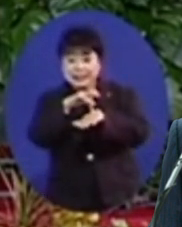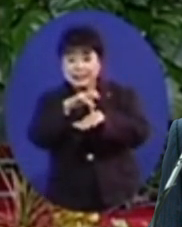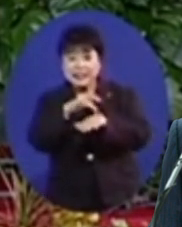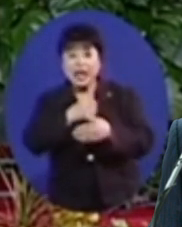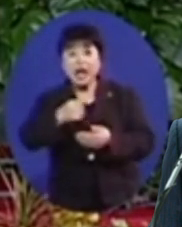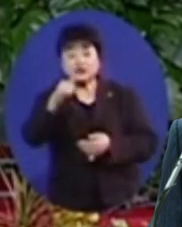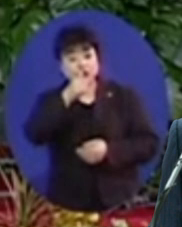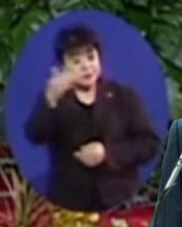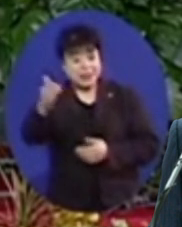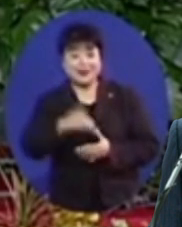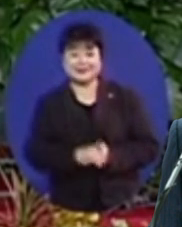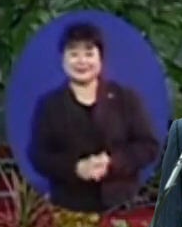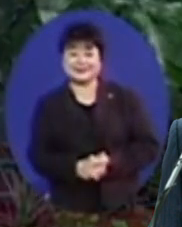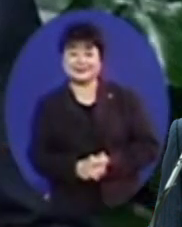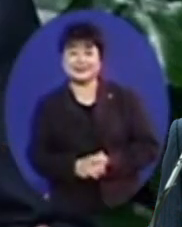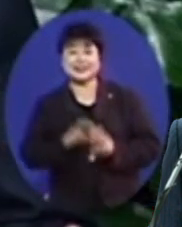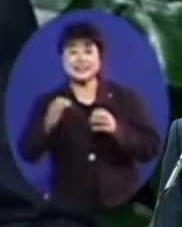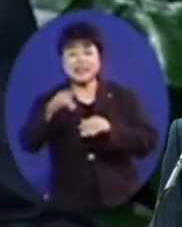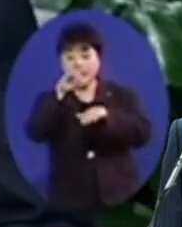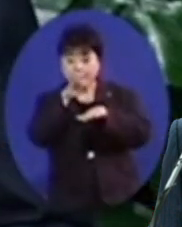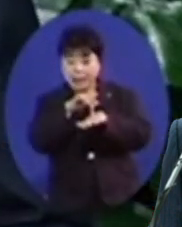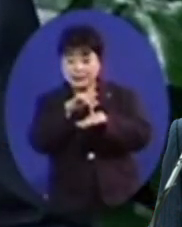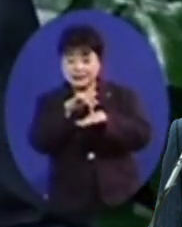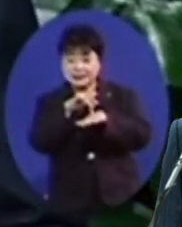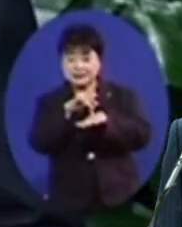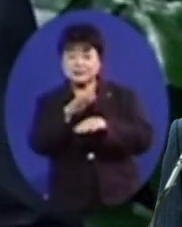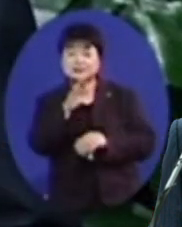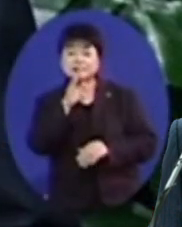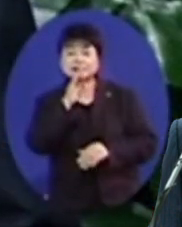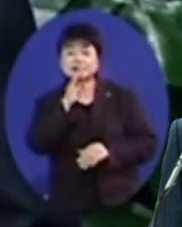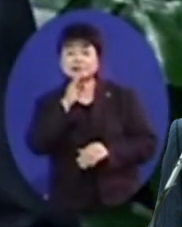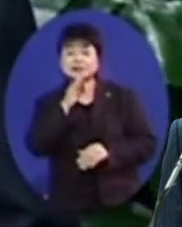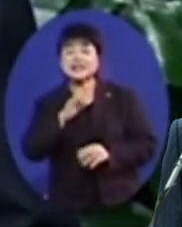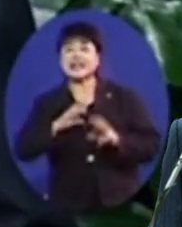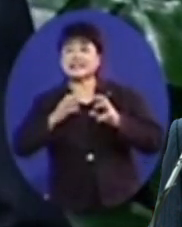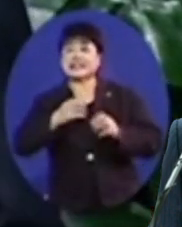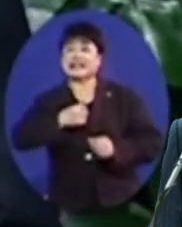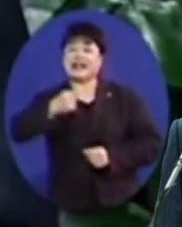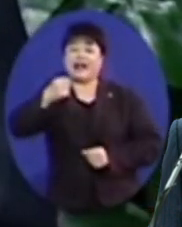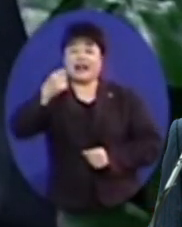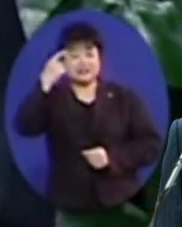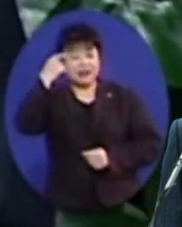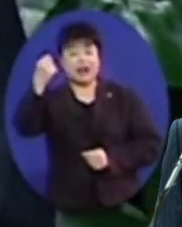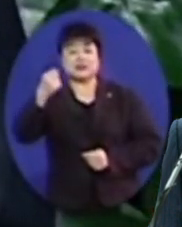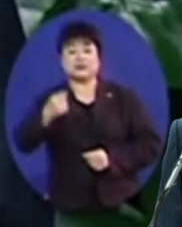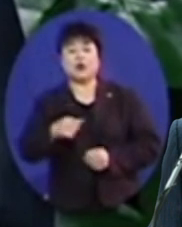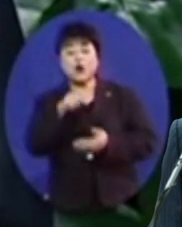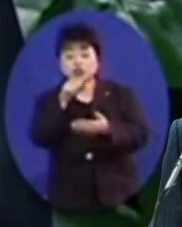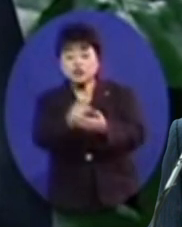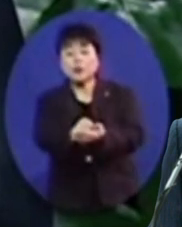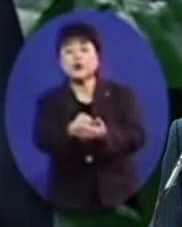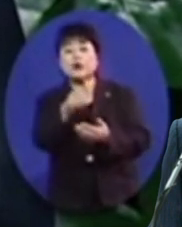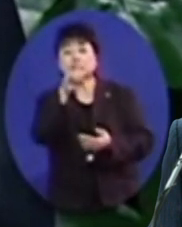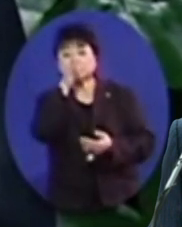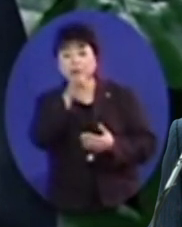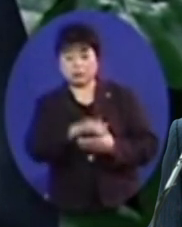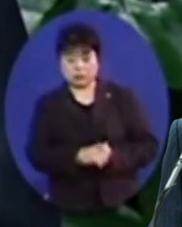차지하고 있습니다. 세상과 마귀가 내 세상이다 그러고 점령하고 있습니다.